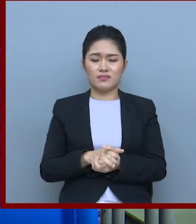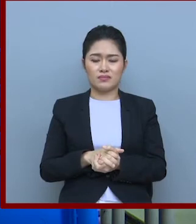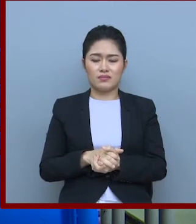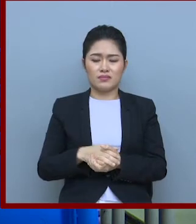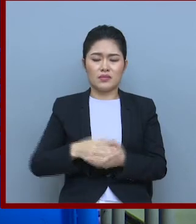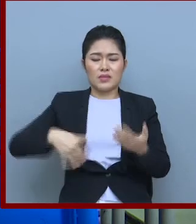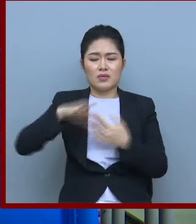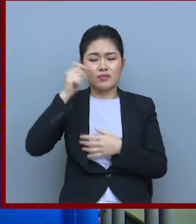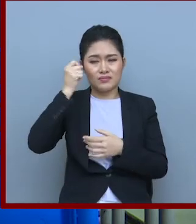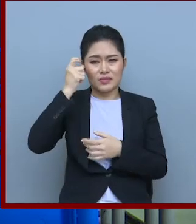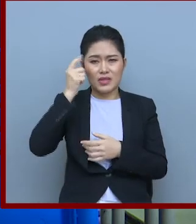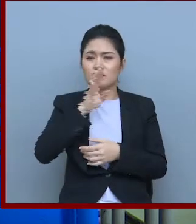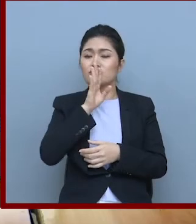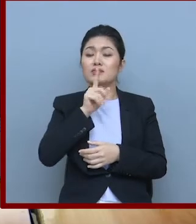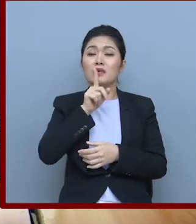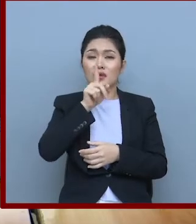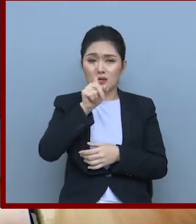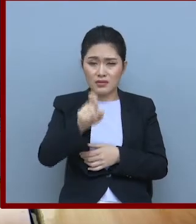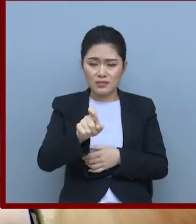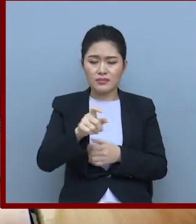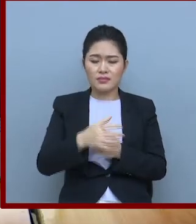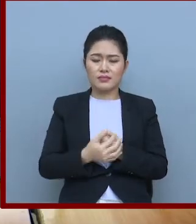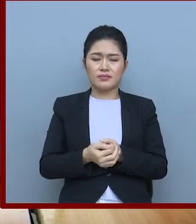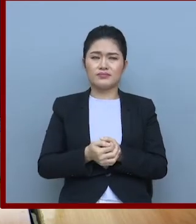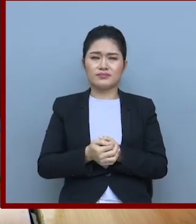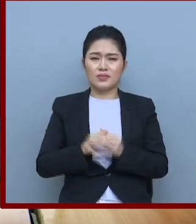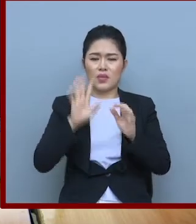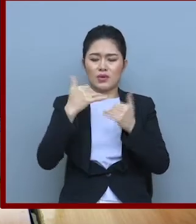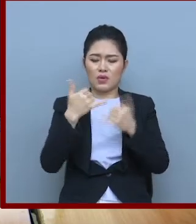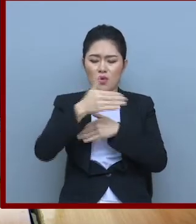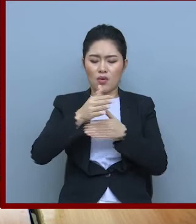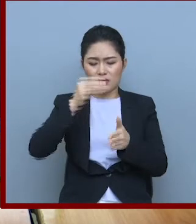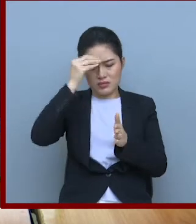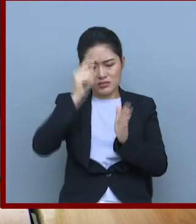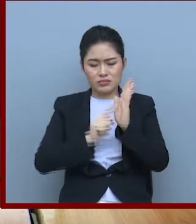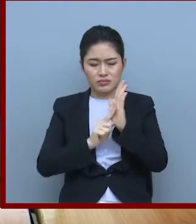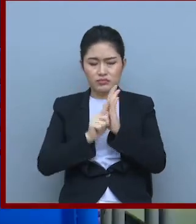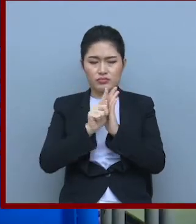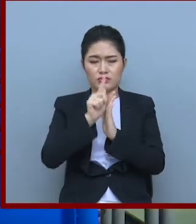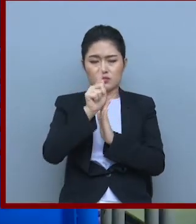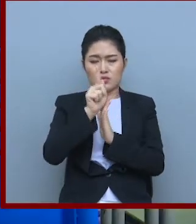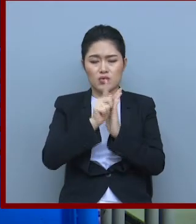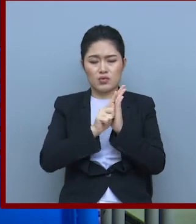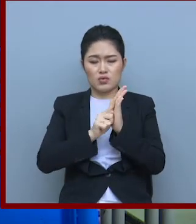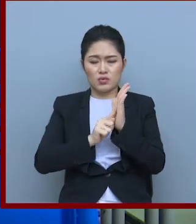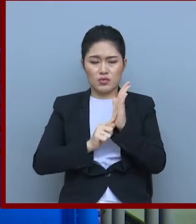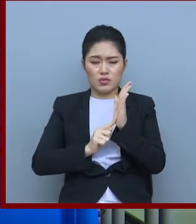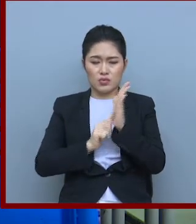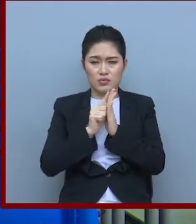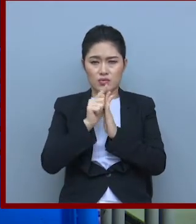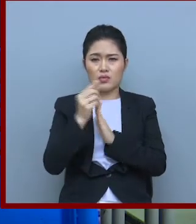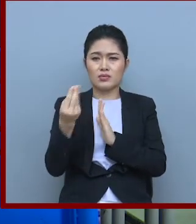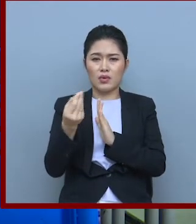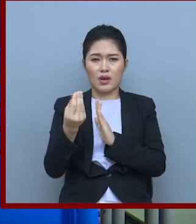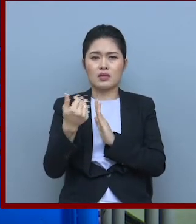ที่เราท็อปบิกเข้ามาอย่างเช่นเราถามว่าอุณหภูมิเท่าไหร่อันนี้ก็ส่งอุณหภูมิออกไปพอ